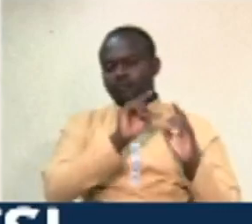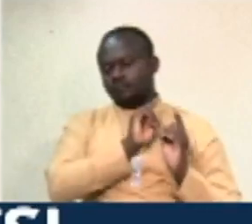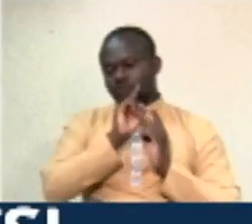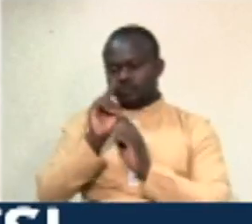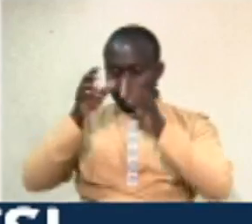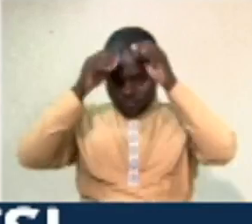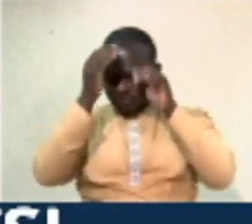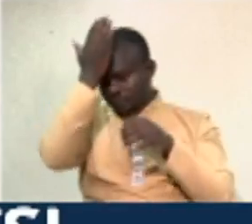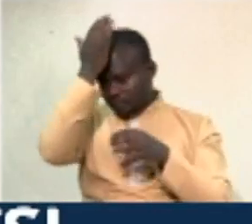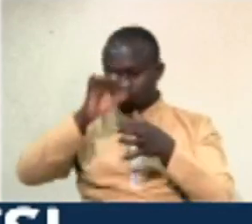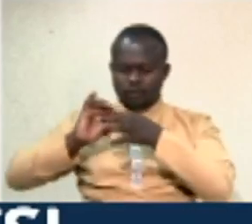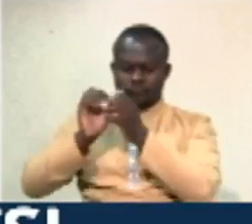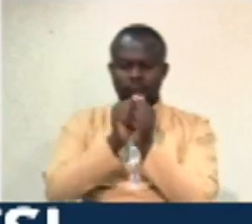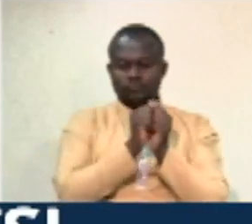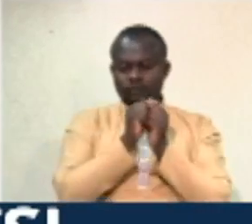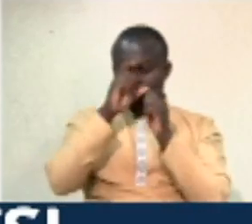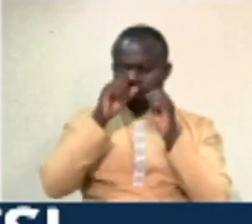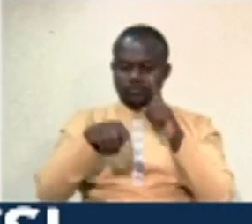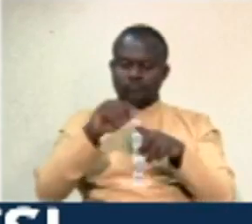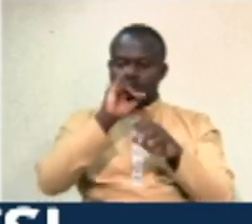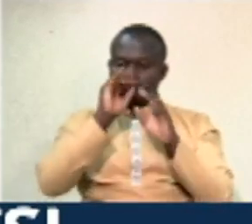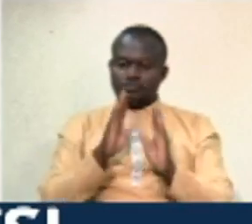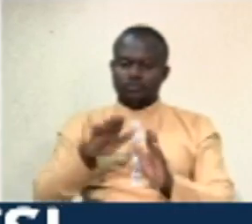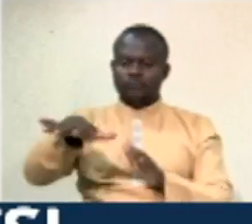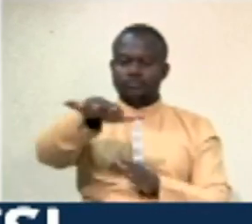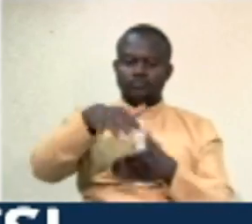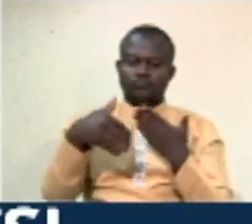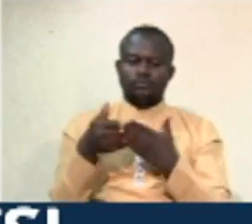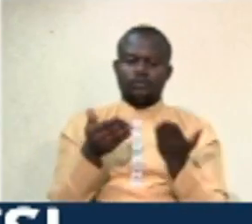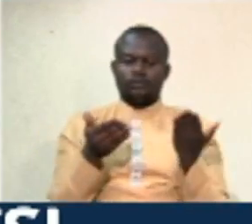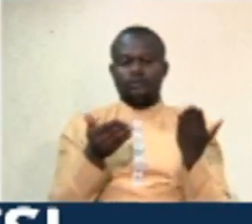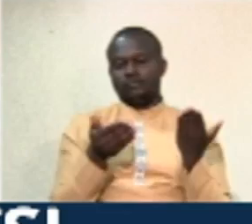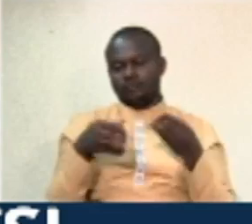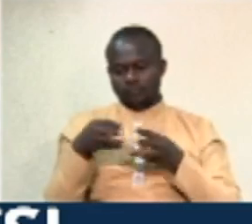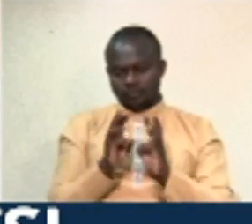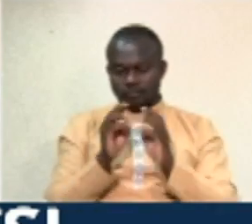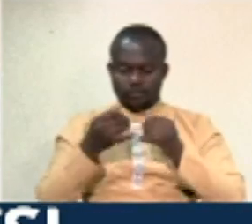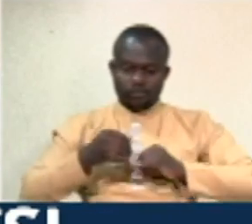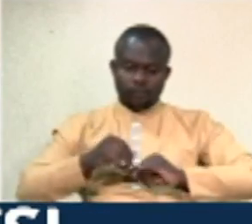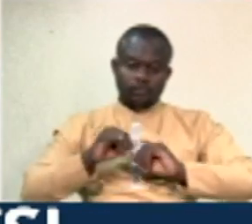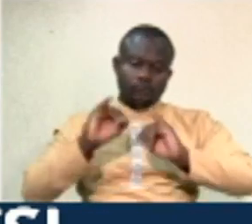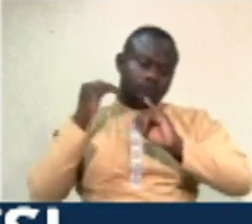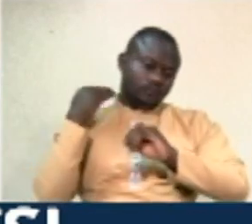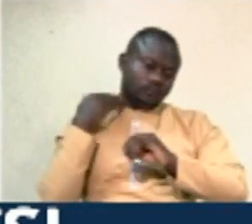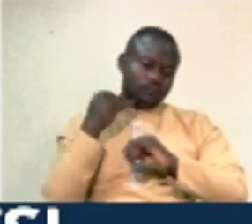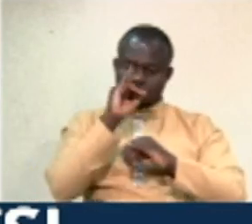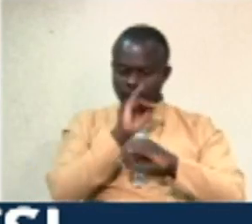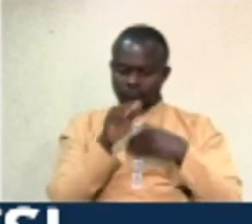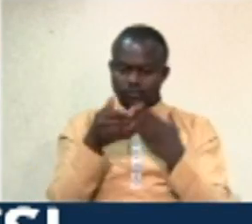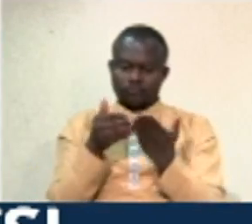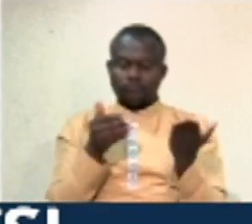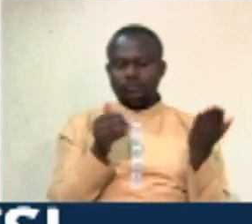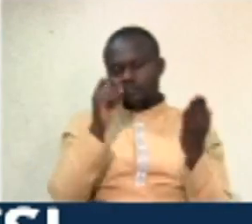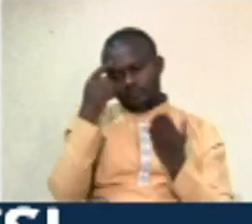Habyarimana bafatanije n'interahamwe kwica abatutsi bari bahatuye. Uko jenoside yashyirwaga mu bikorwa na guverinoma yariho icyo